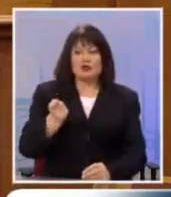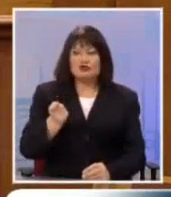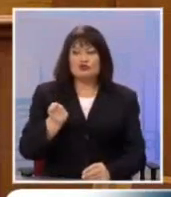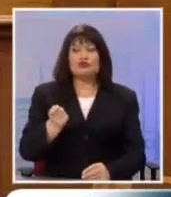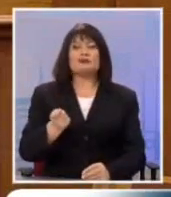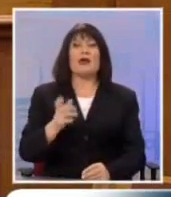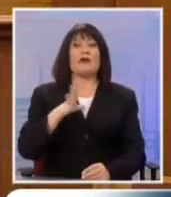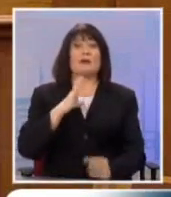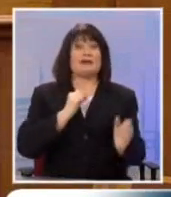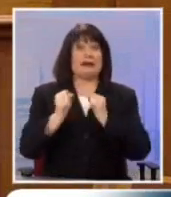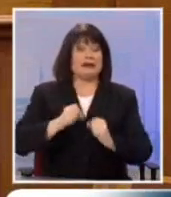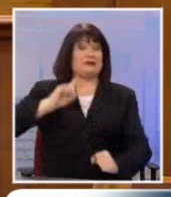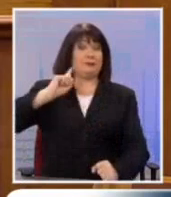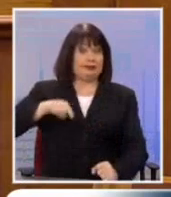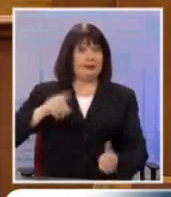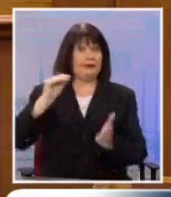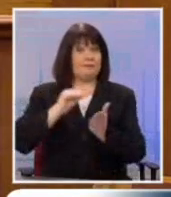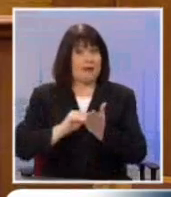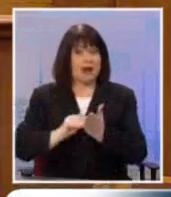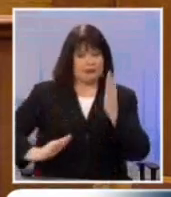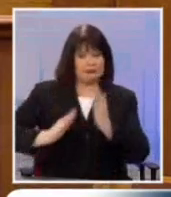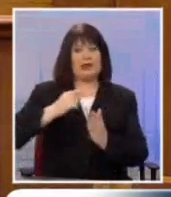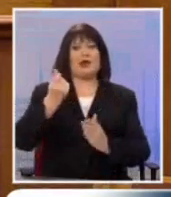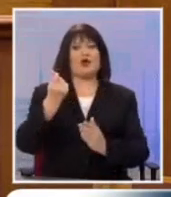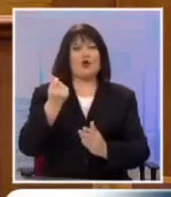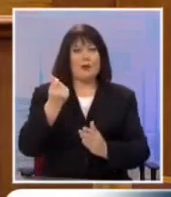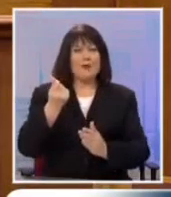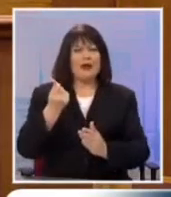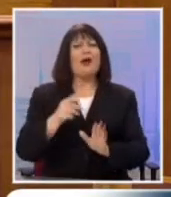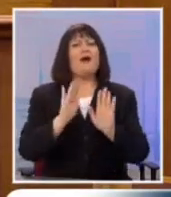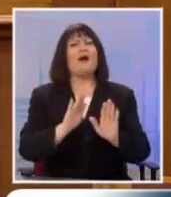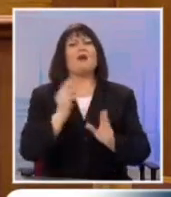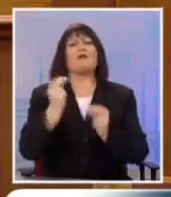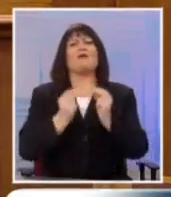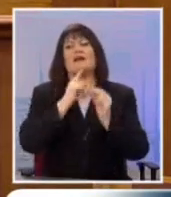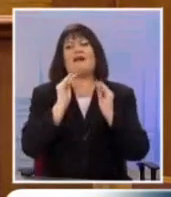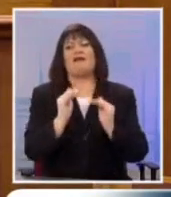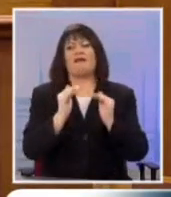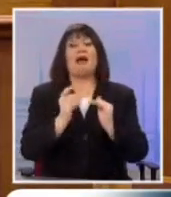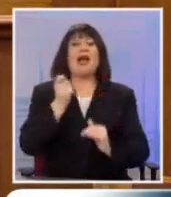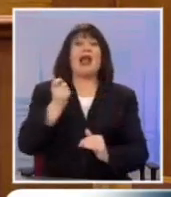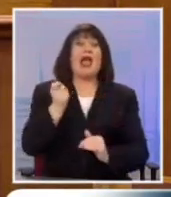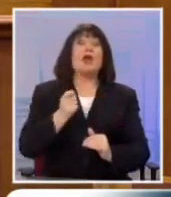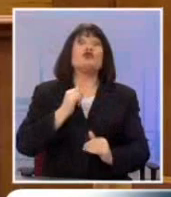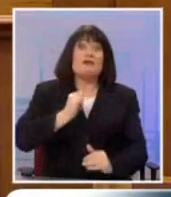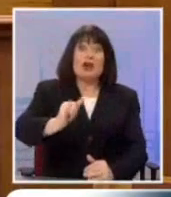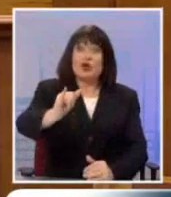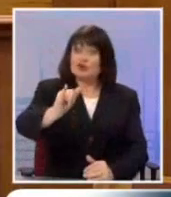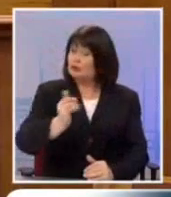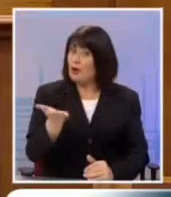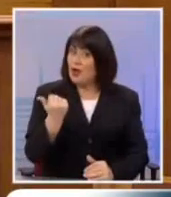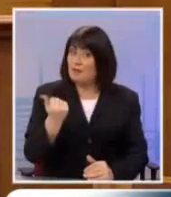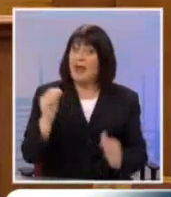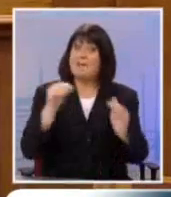την ανθρωπιστική κρίση και την επανεκκίνηση της οικονομίας, συντηρεί όλα τα προβλήματα. Ούτε το χρέος γίνεται βιώσιμο, ούτε